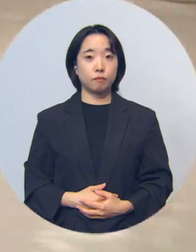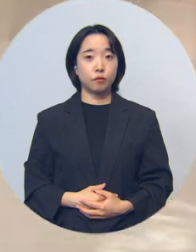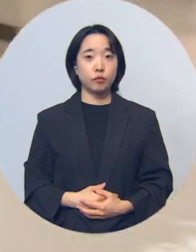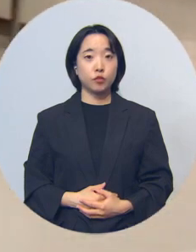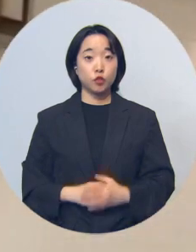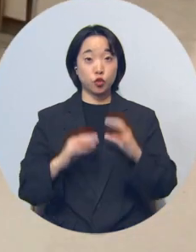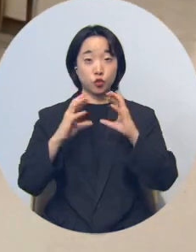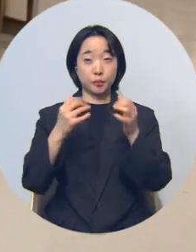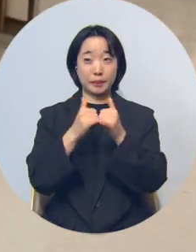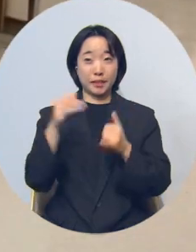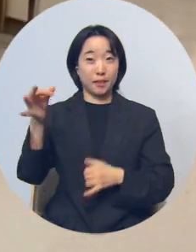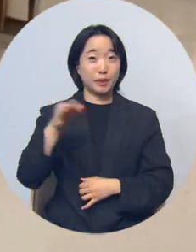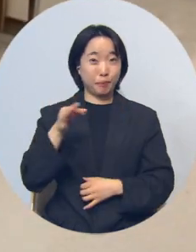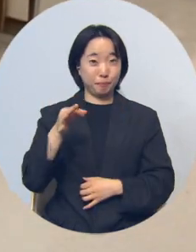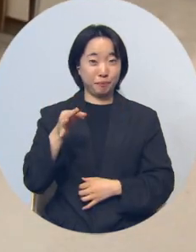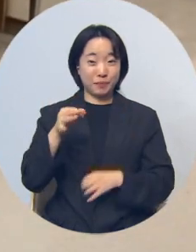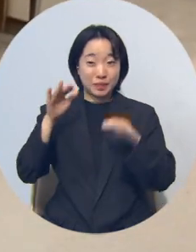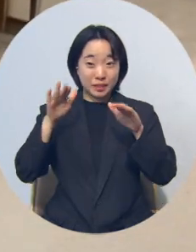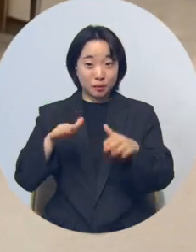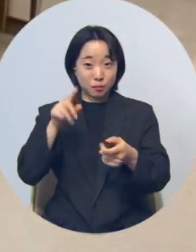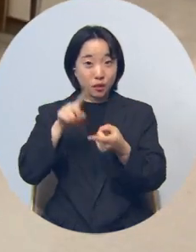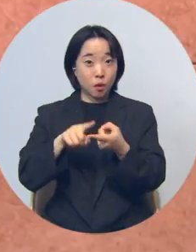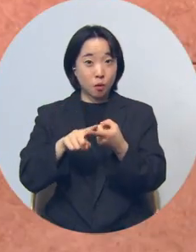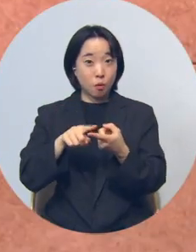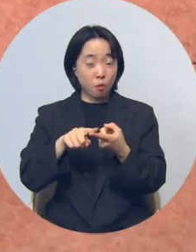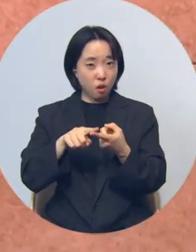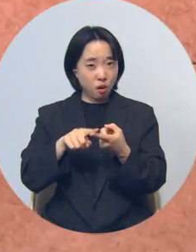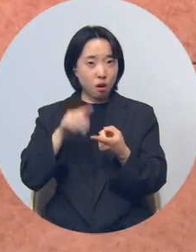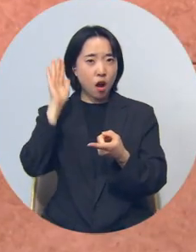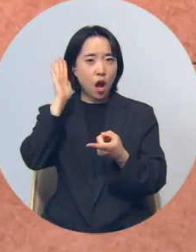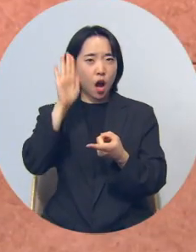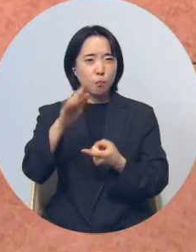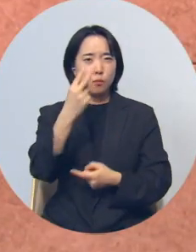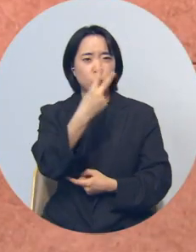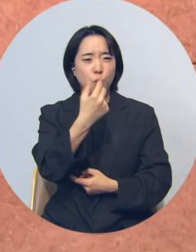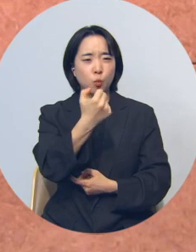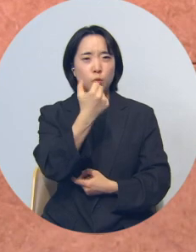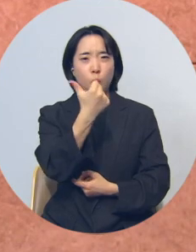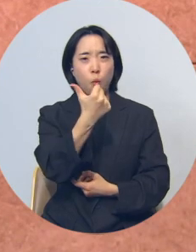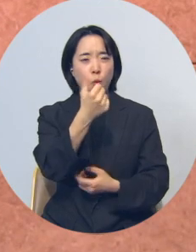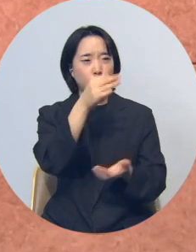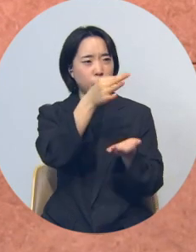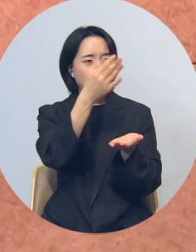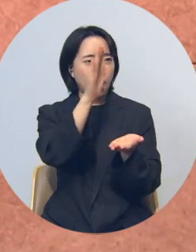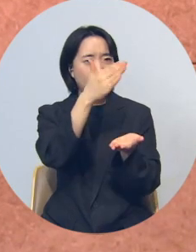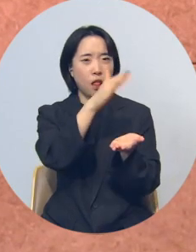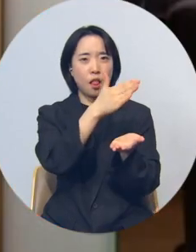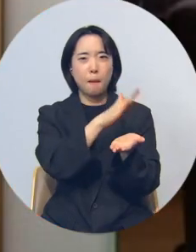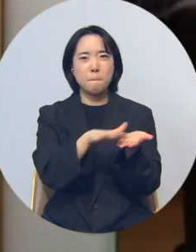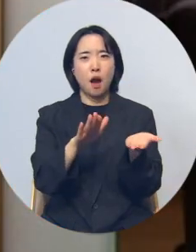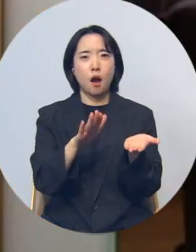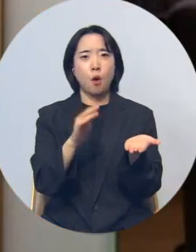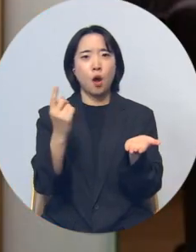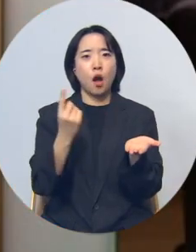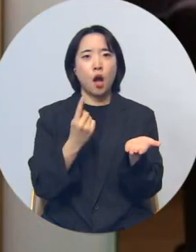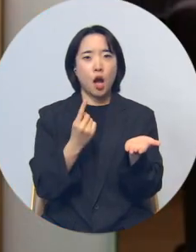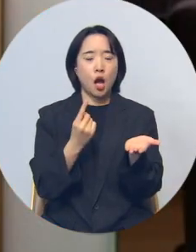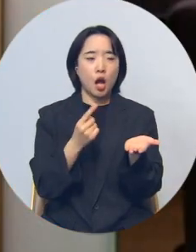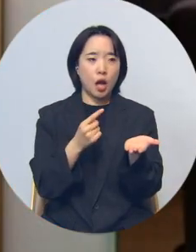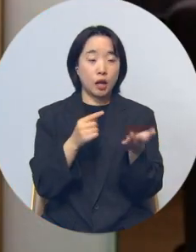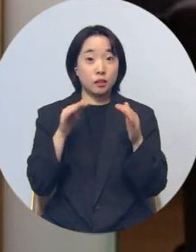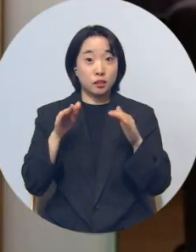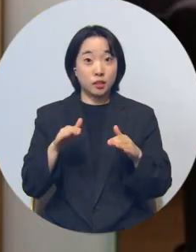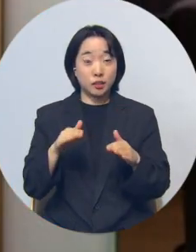국민연금 제도를 현행대로 유지하면 오는 2055년 기금이 고갈됩니다 지금은 연령과 관계없이